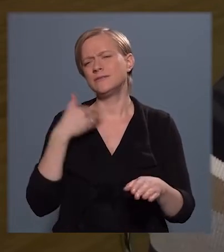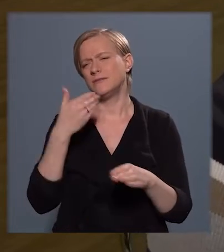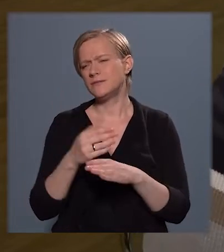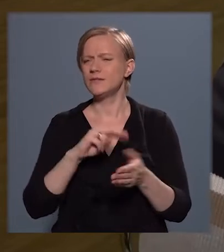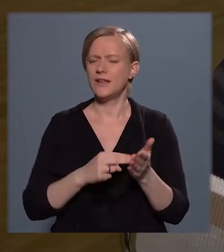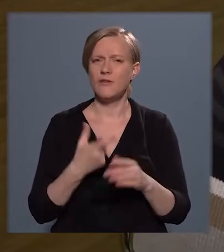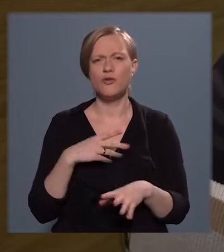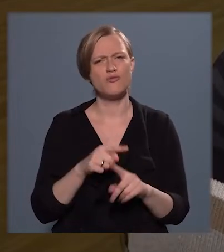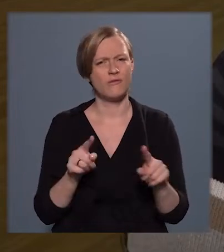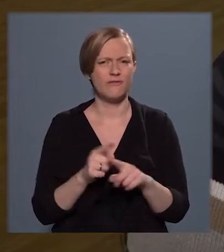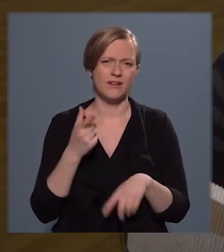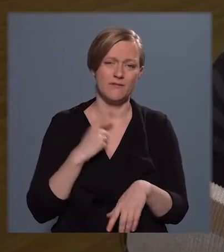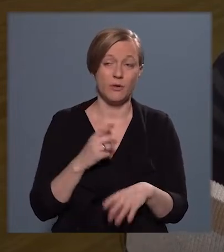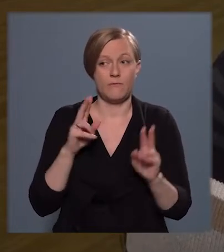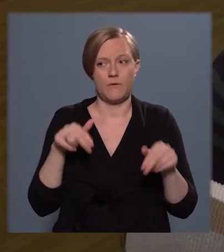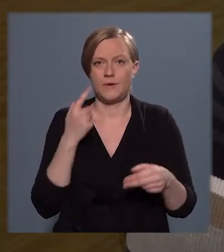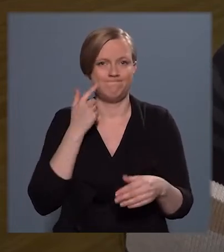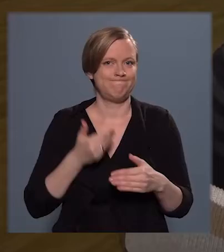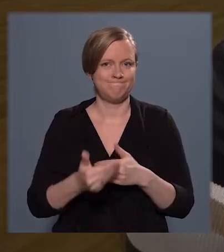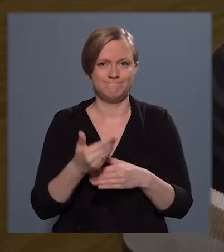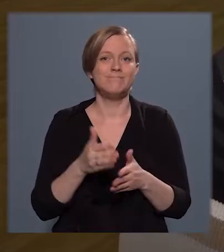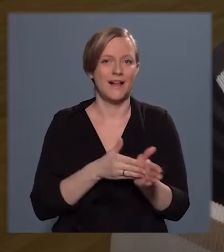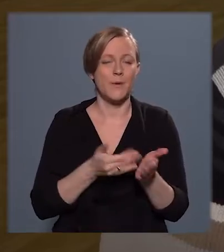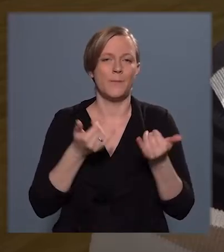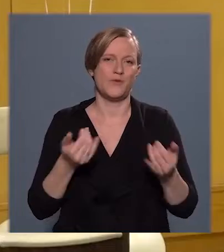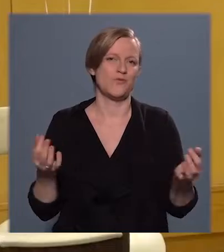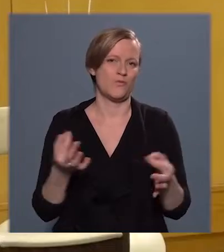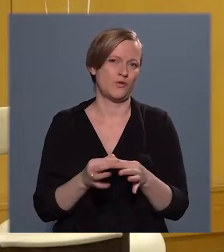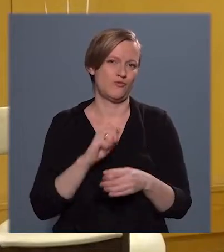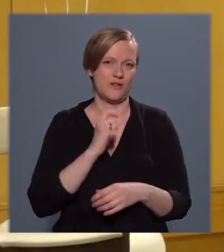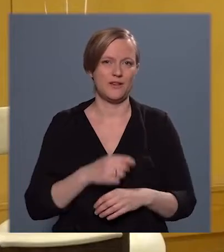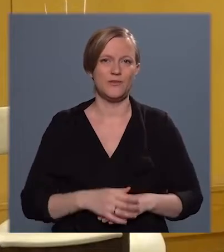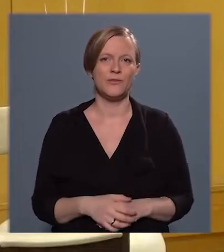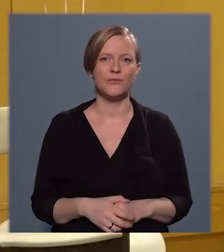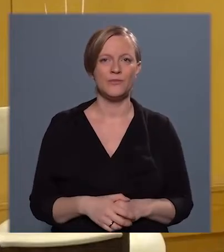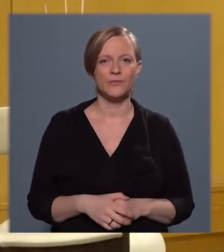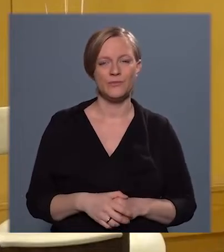olyan sok más elfoglaltságunk volt, hogy valójában nem tudtunk neki látni, és most pont összejött.